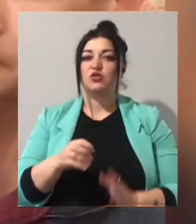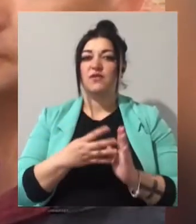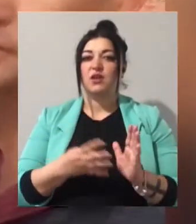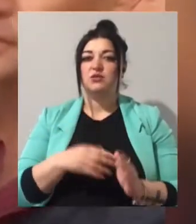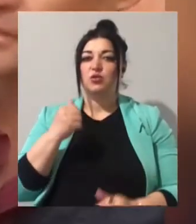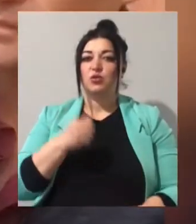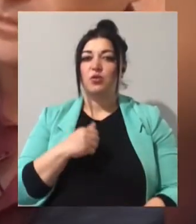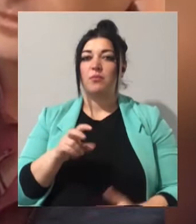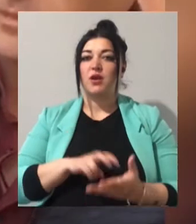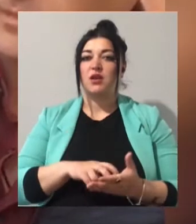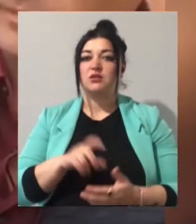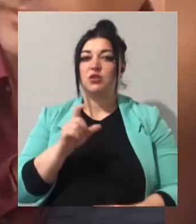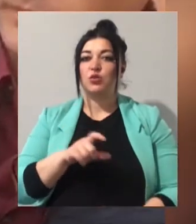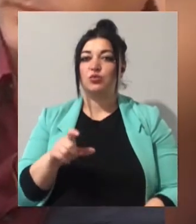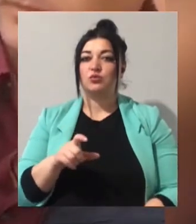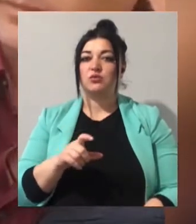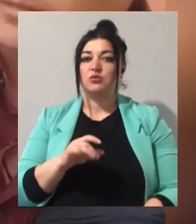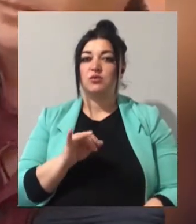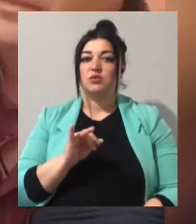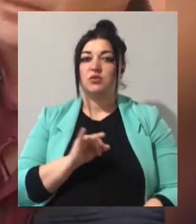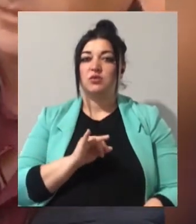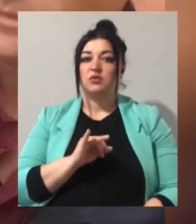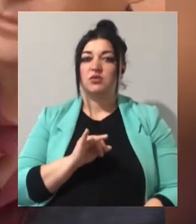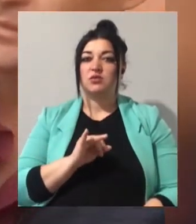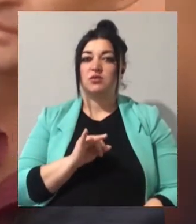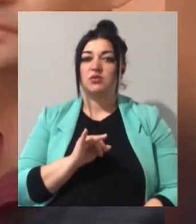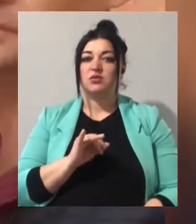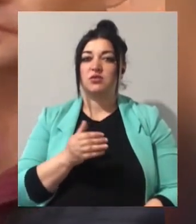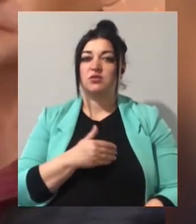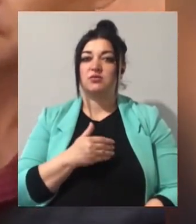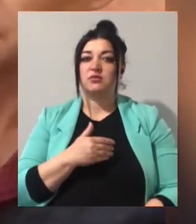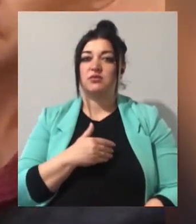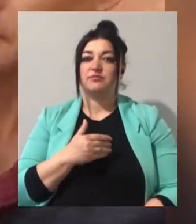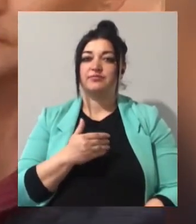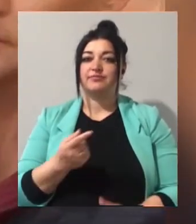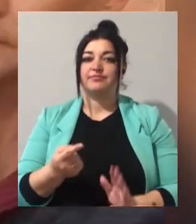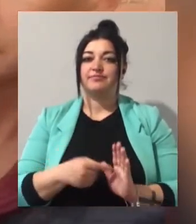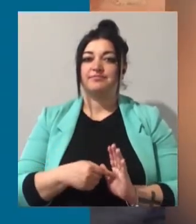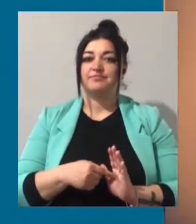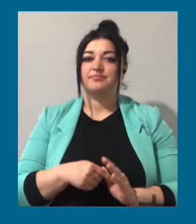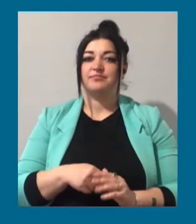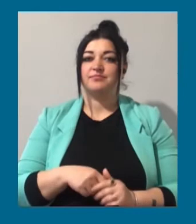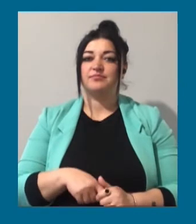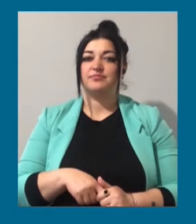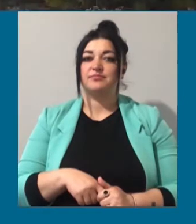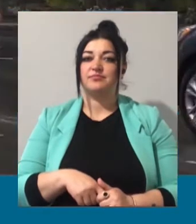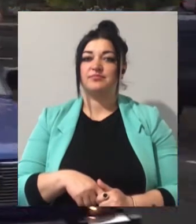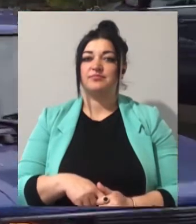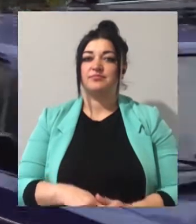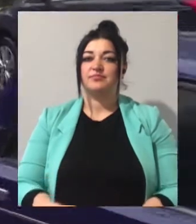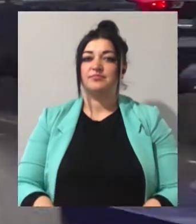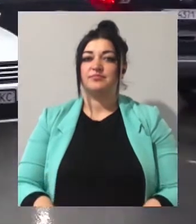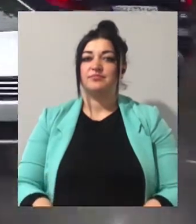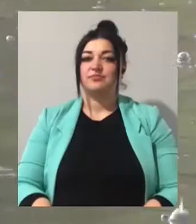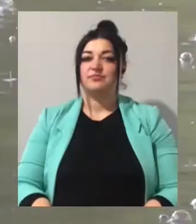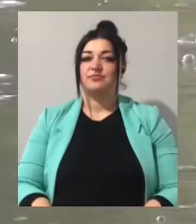люди, які мене оточують. І якби не ті люди, які добилися цього, ніхто не було. В